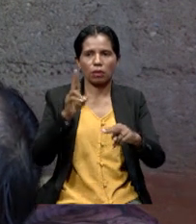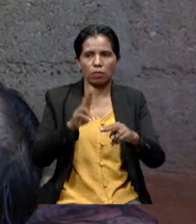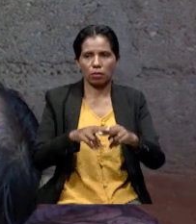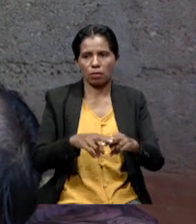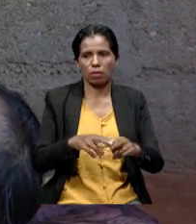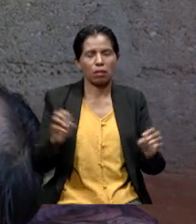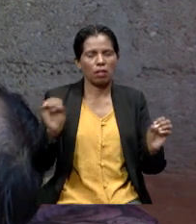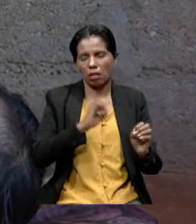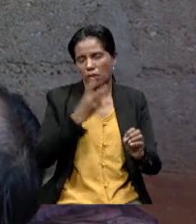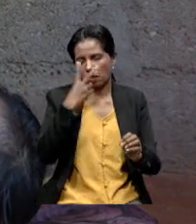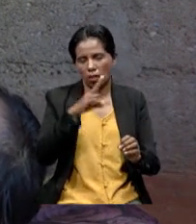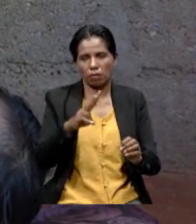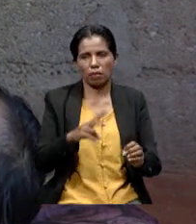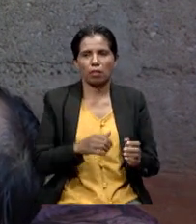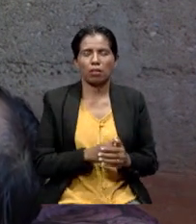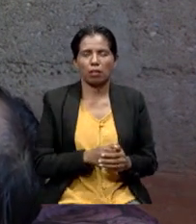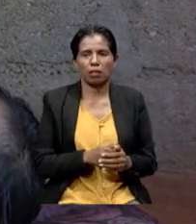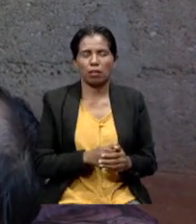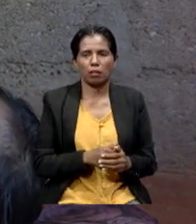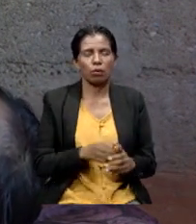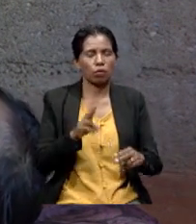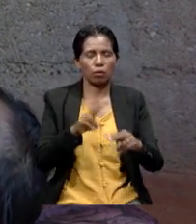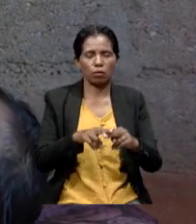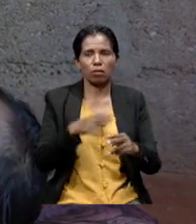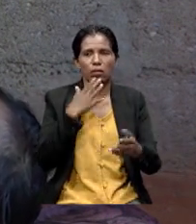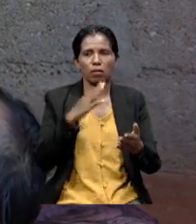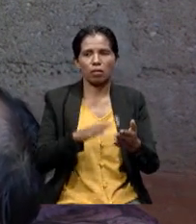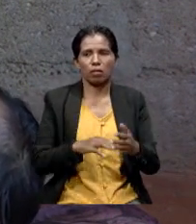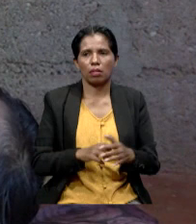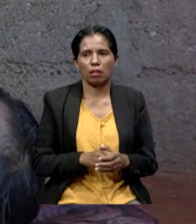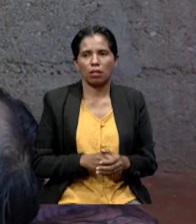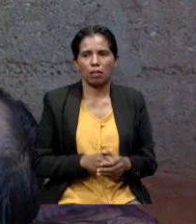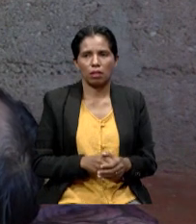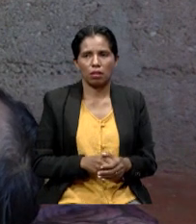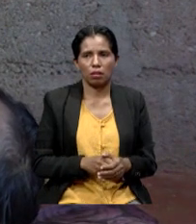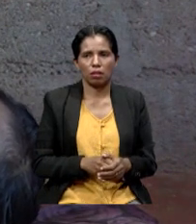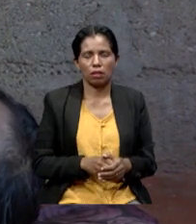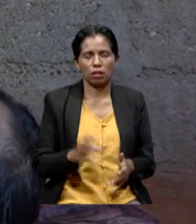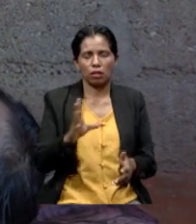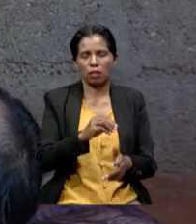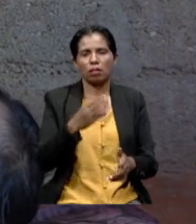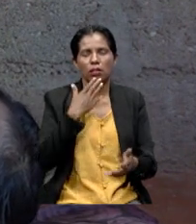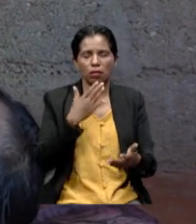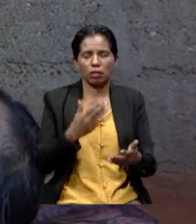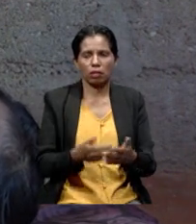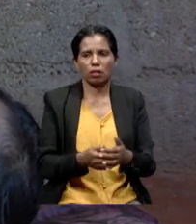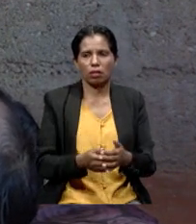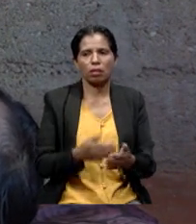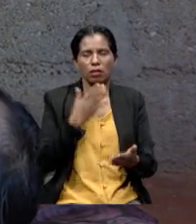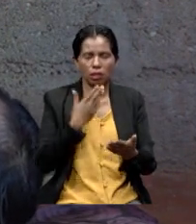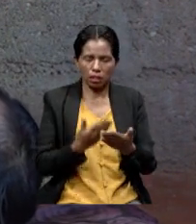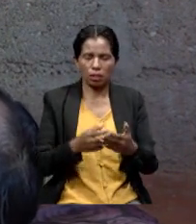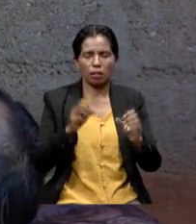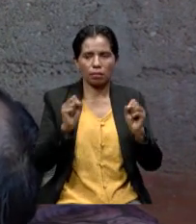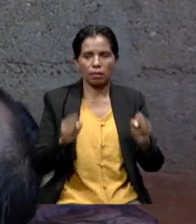ni ladung cedera Sira mai sia kela mau dian lai hania hansa ni kondisau ni be dia karik bele ya